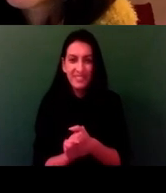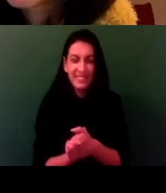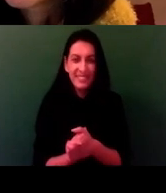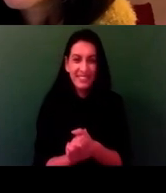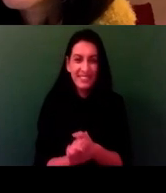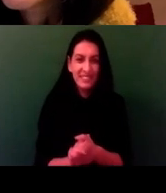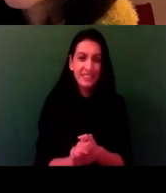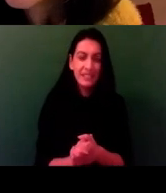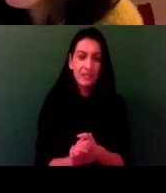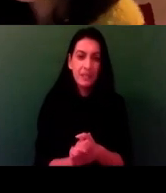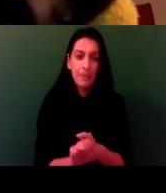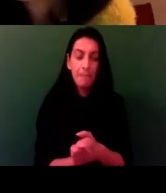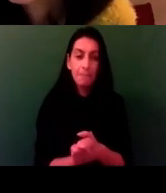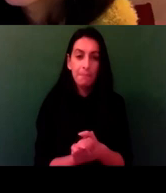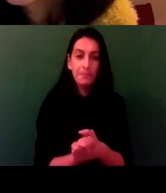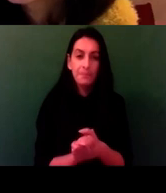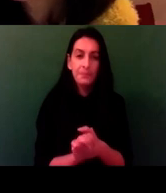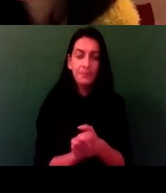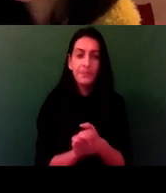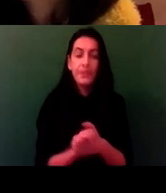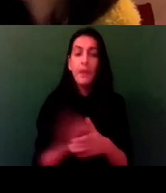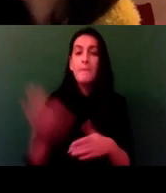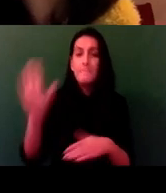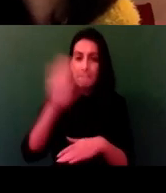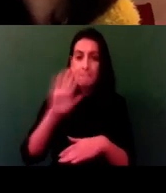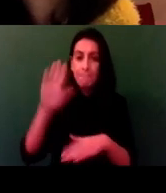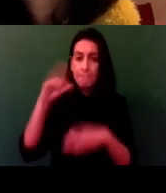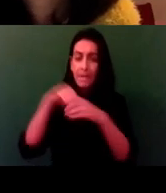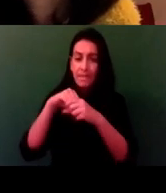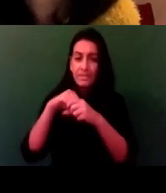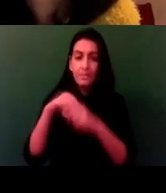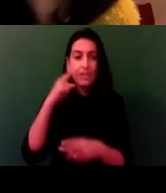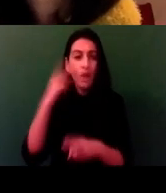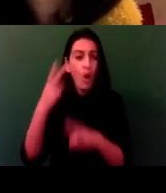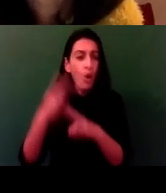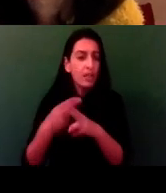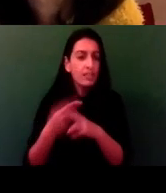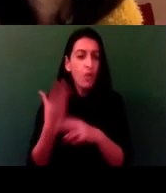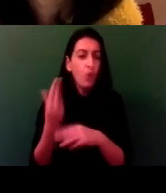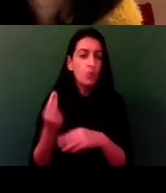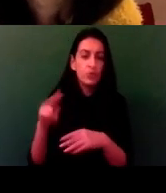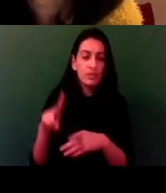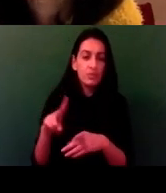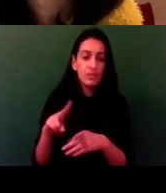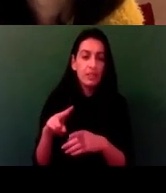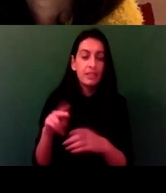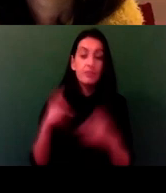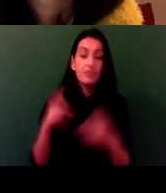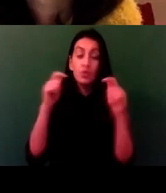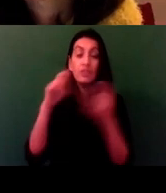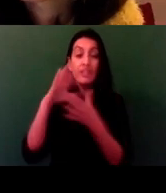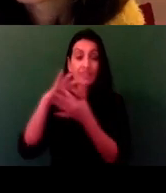Maltepe'deki örneğindeki gibi küçük ölçekte katılımı ve kullanıcıların katkısını sağlamak mümkün. Fakat